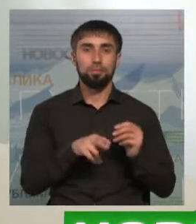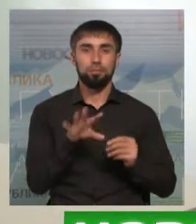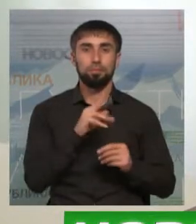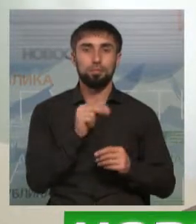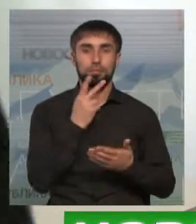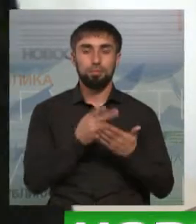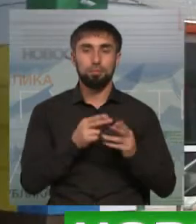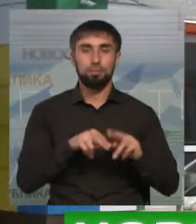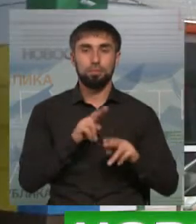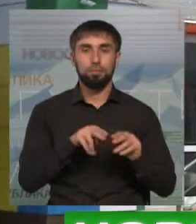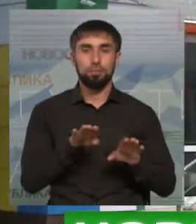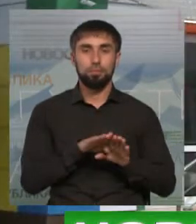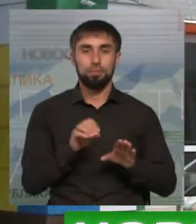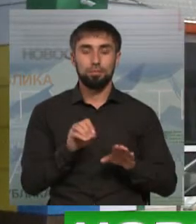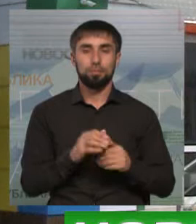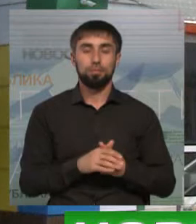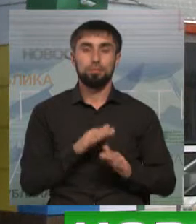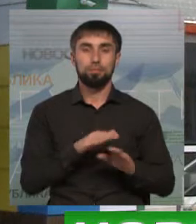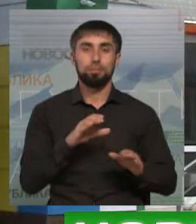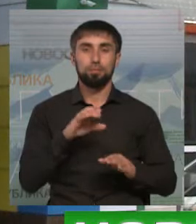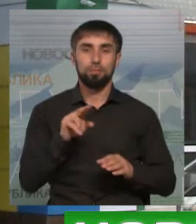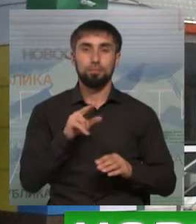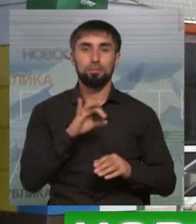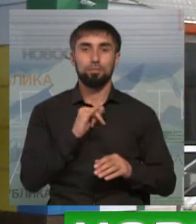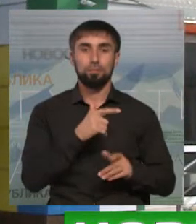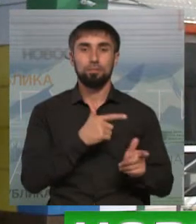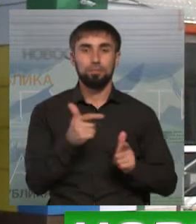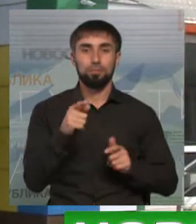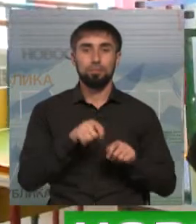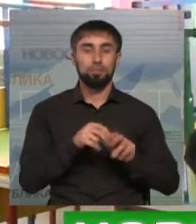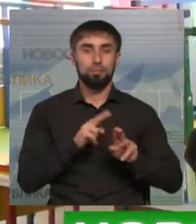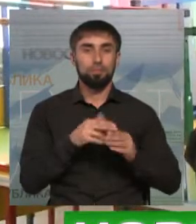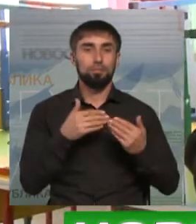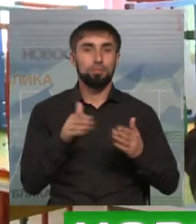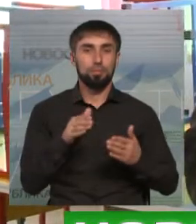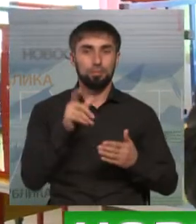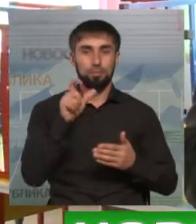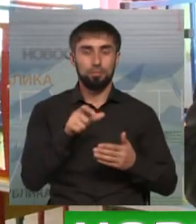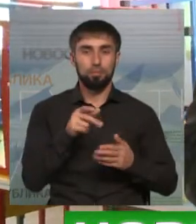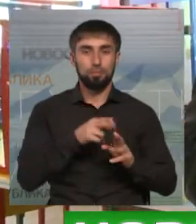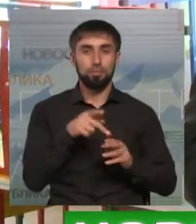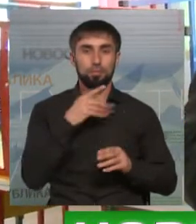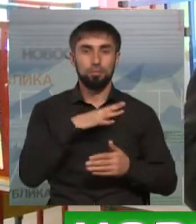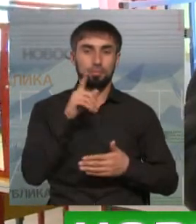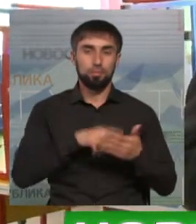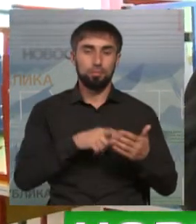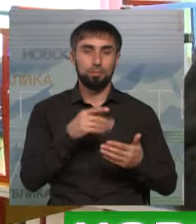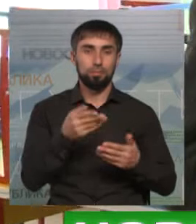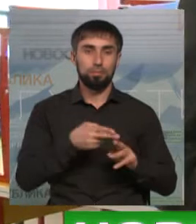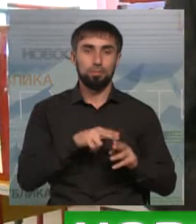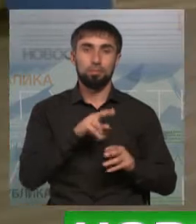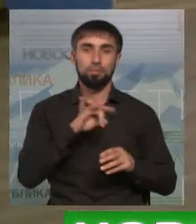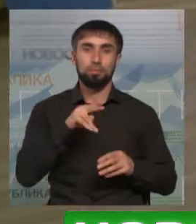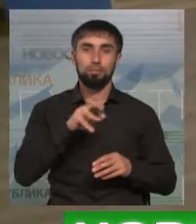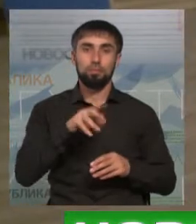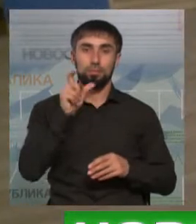Ну, строительство тоже. Детский сад готов распахнуть свои двери, уверенно заявляют представители подрядной организации. Но перед тем, как в